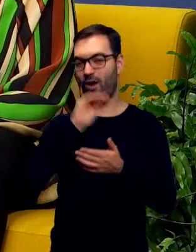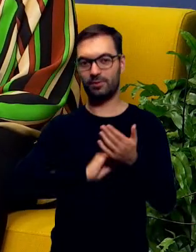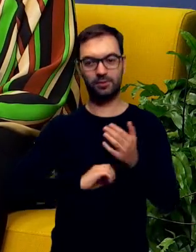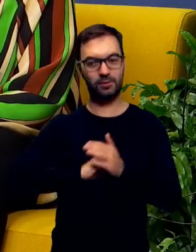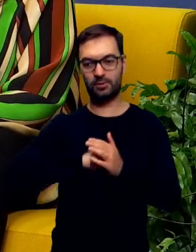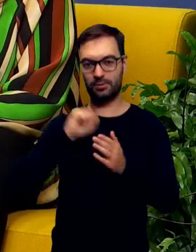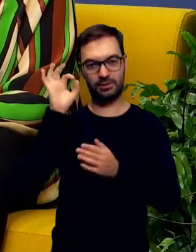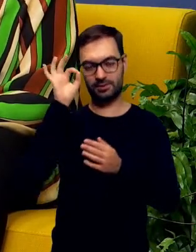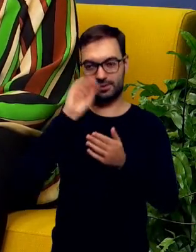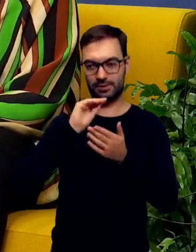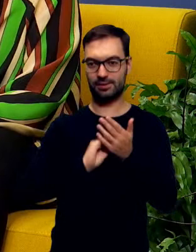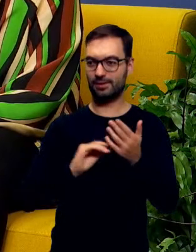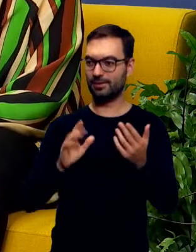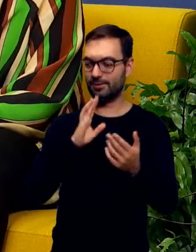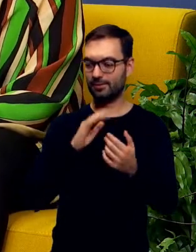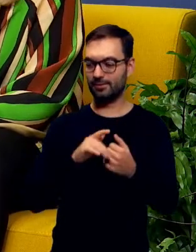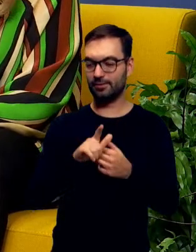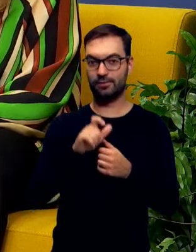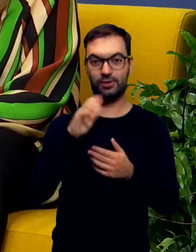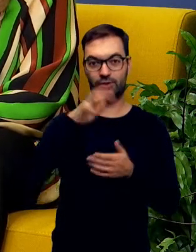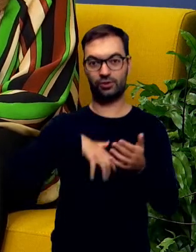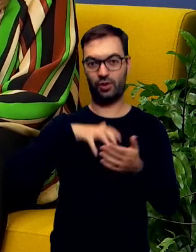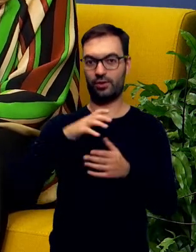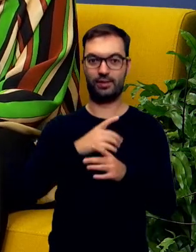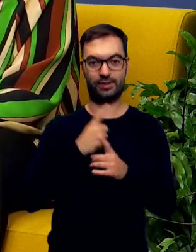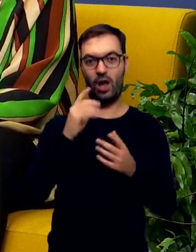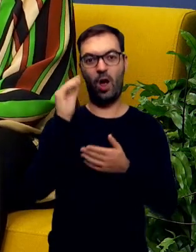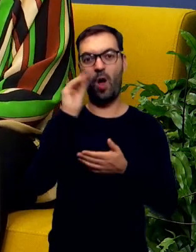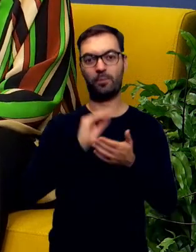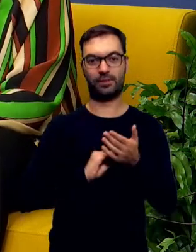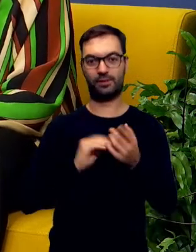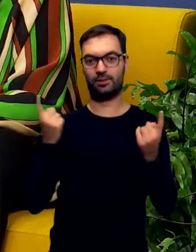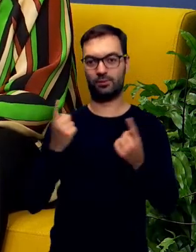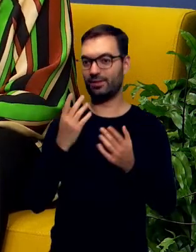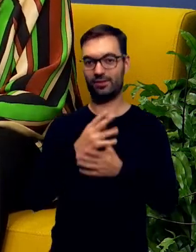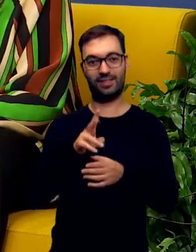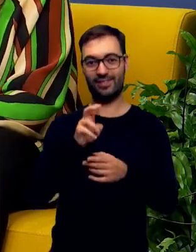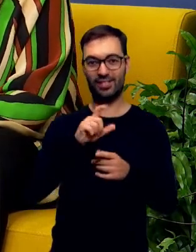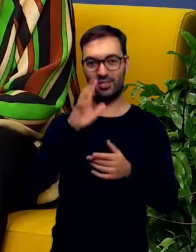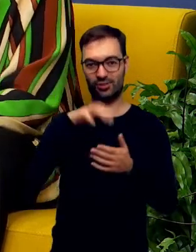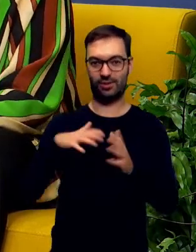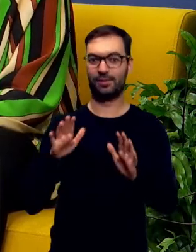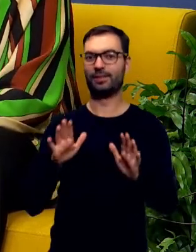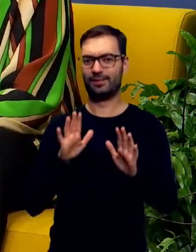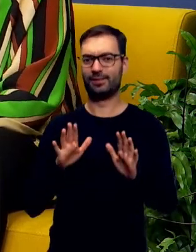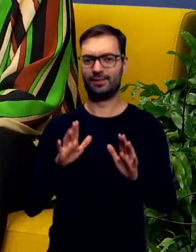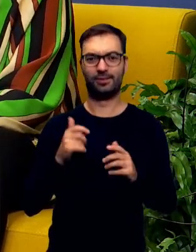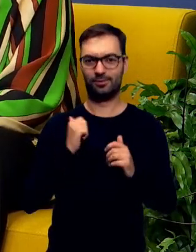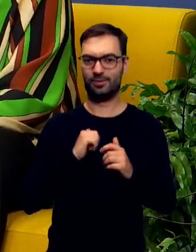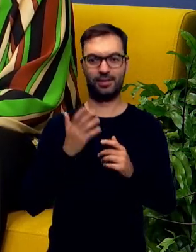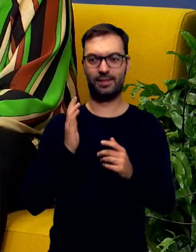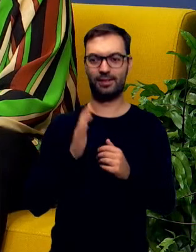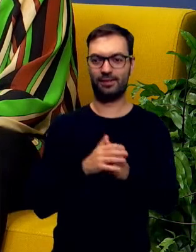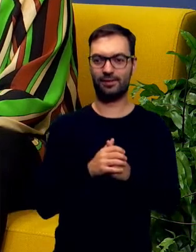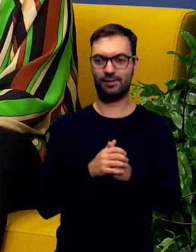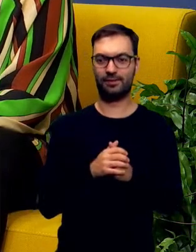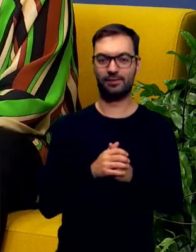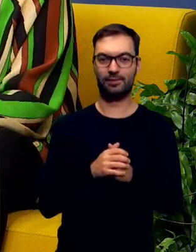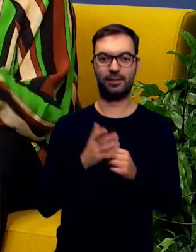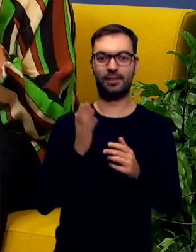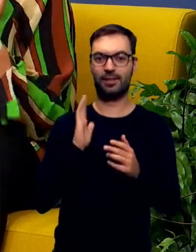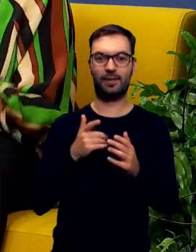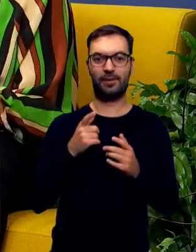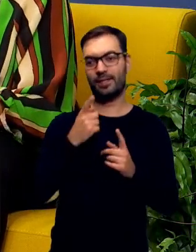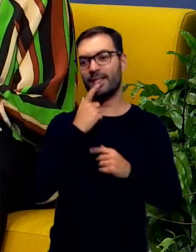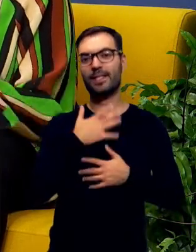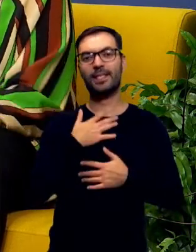że jest chyba 200 stron samego opisu tych wypadków, więc nie będzie chyba tutaj